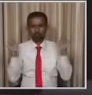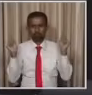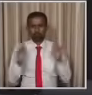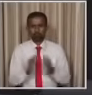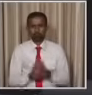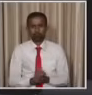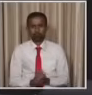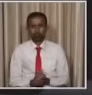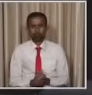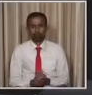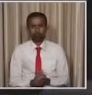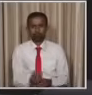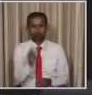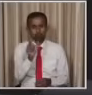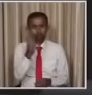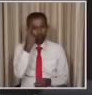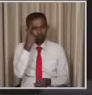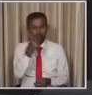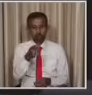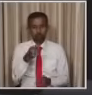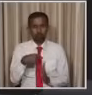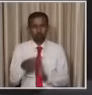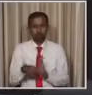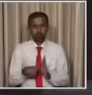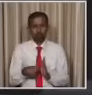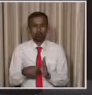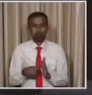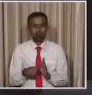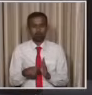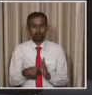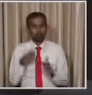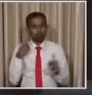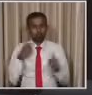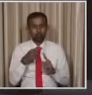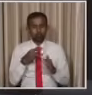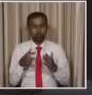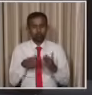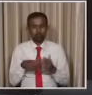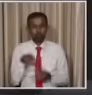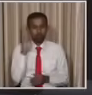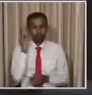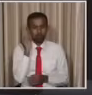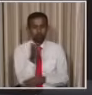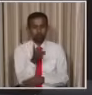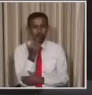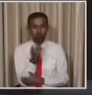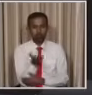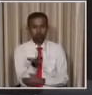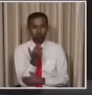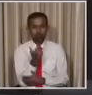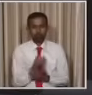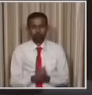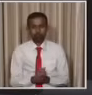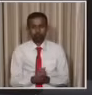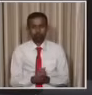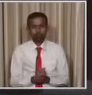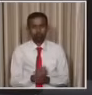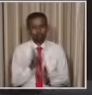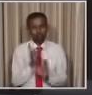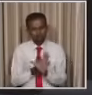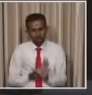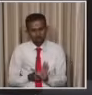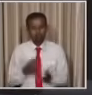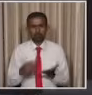නිසා. ඔබතුමා හිතලා බලන්න අපේ රට ගැන කරන කියවීමේදී මේකෙන් තේරුම් ගන්න පුළුවන් මොනවද කියලා. හැම